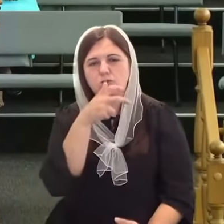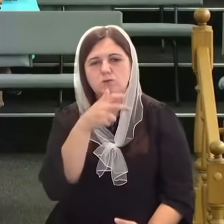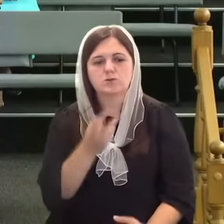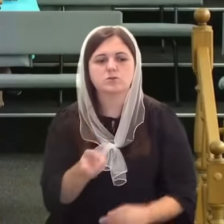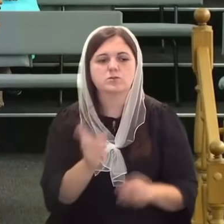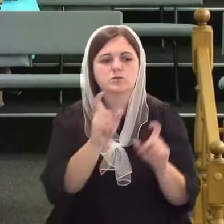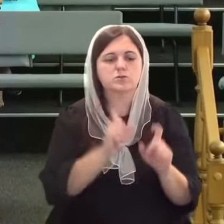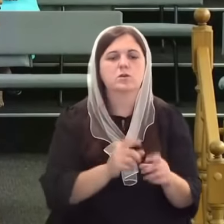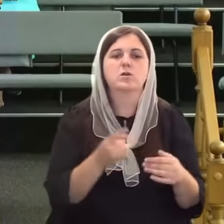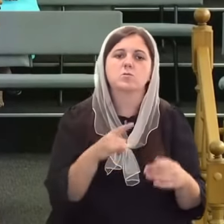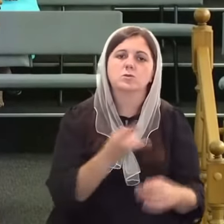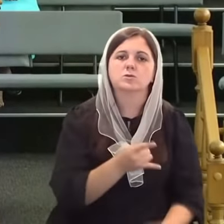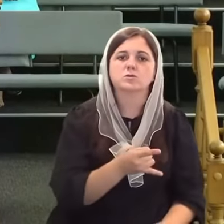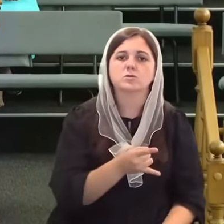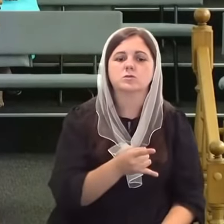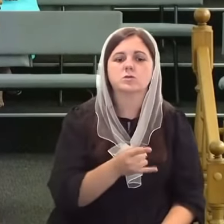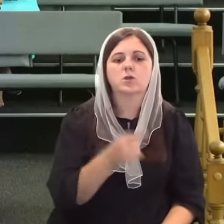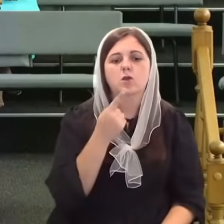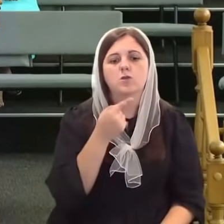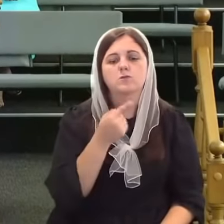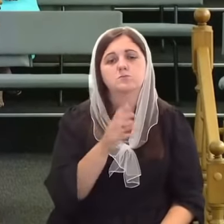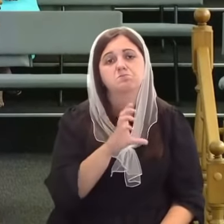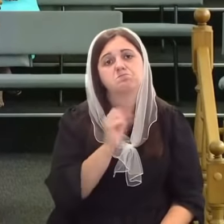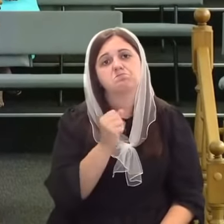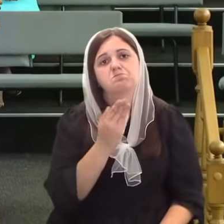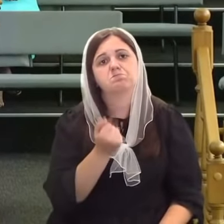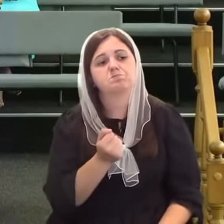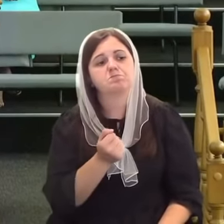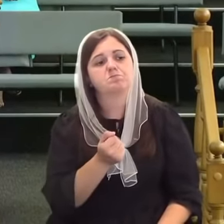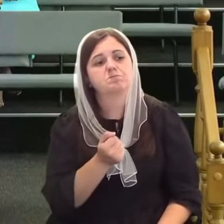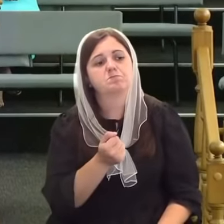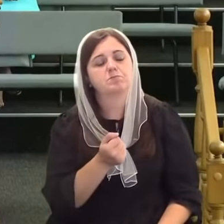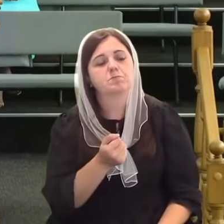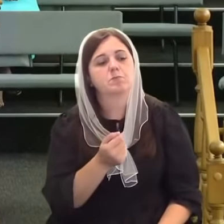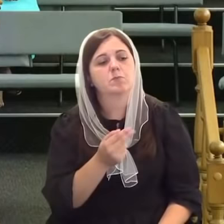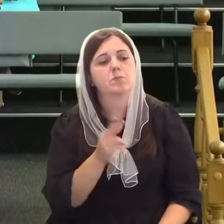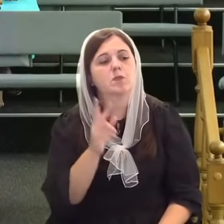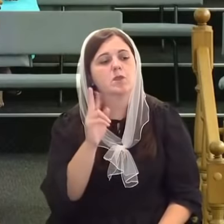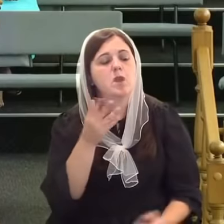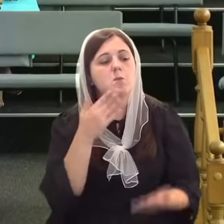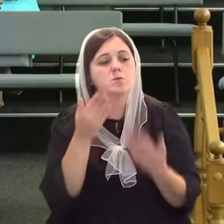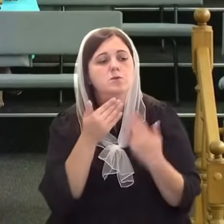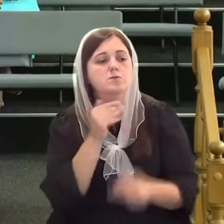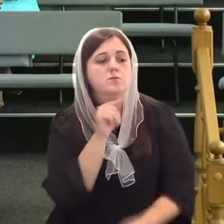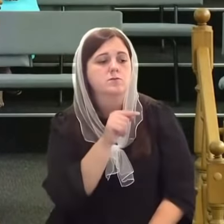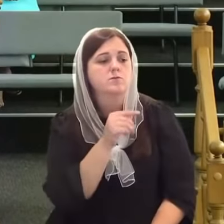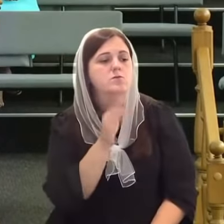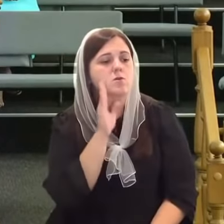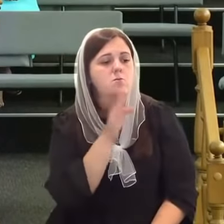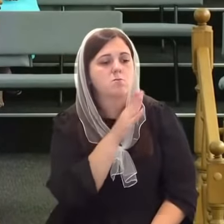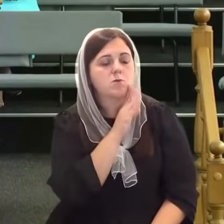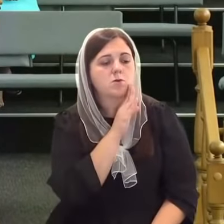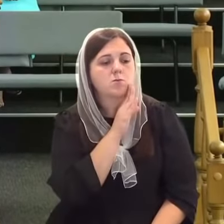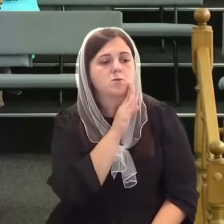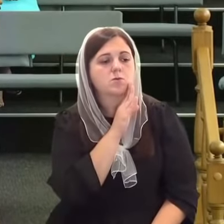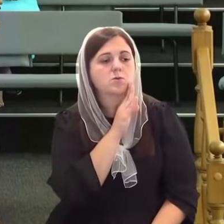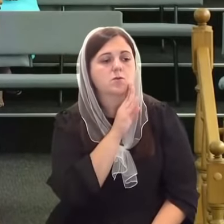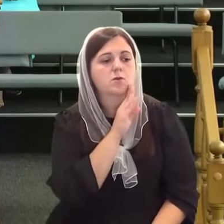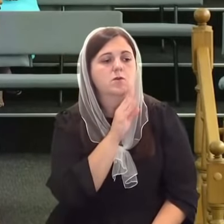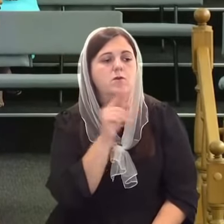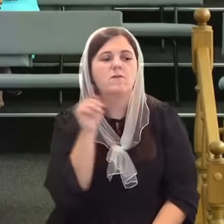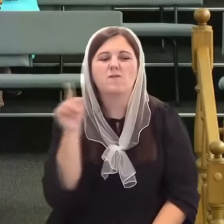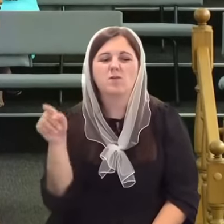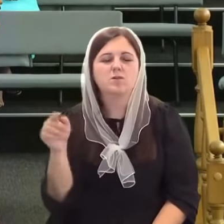он садится в машину и говорит: «Саша, я общался с твоей мамой, она